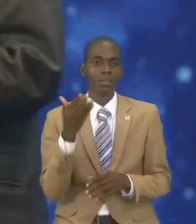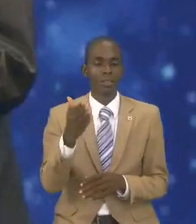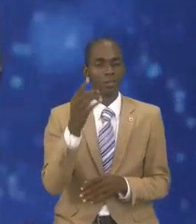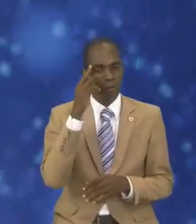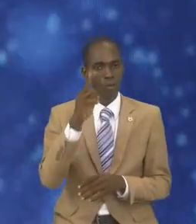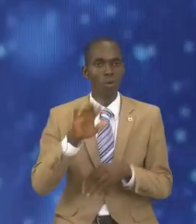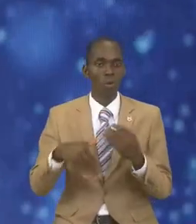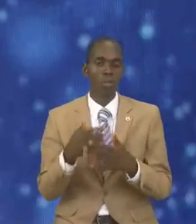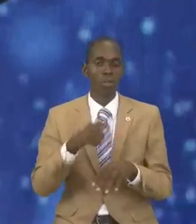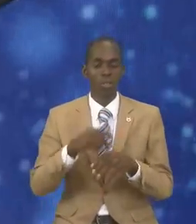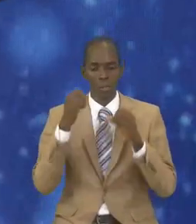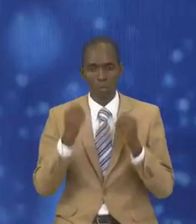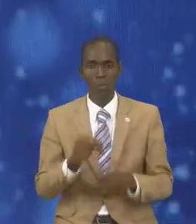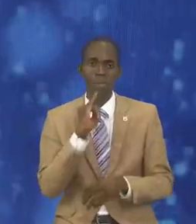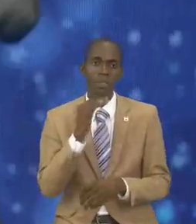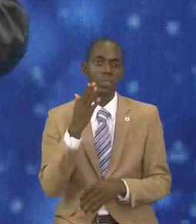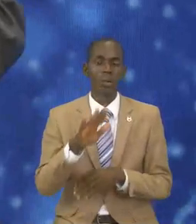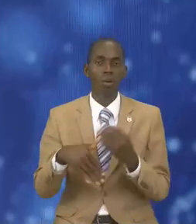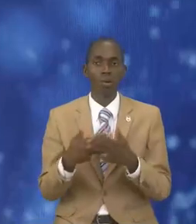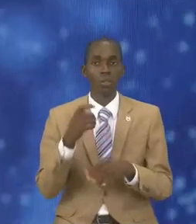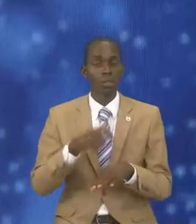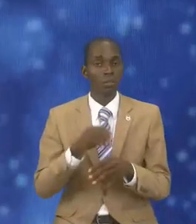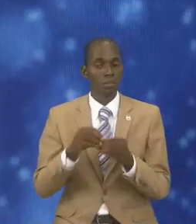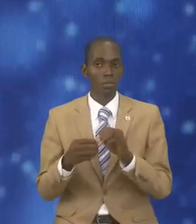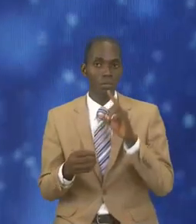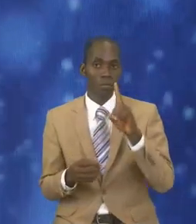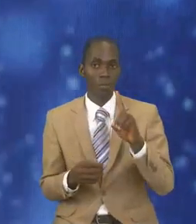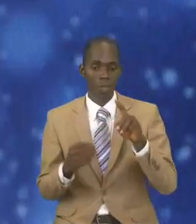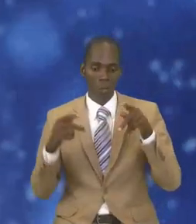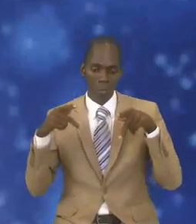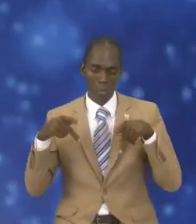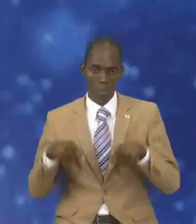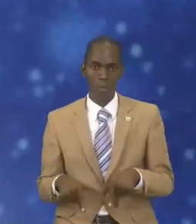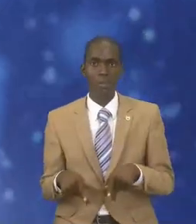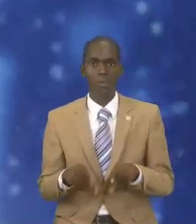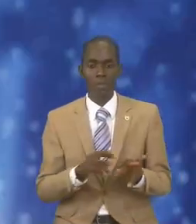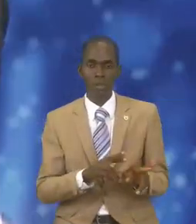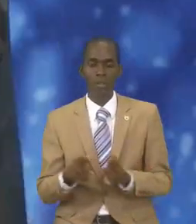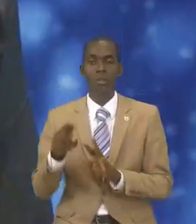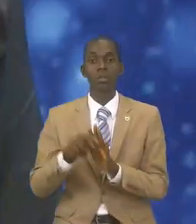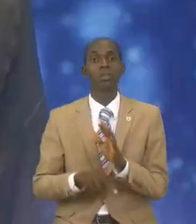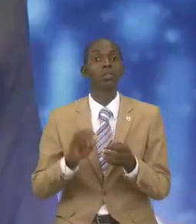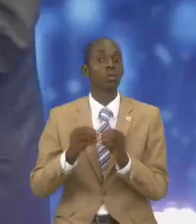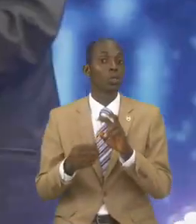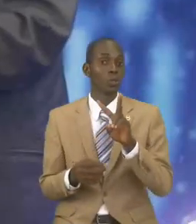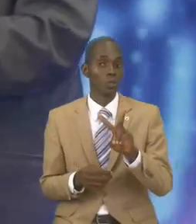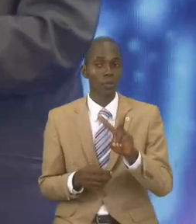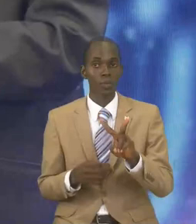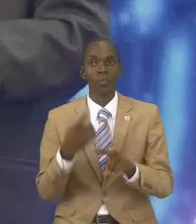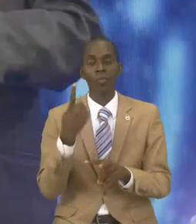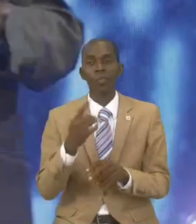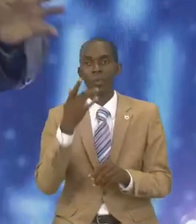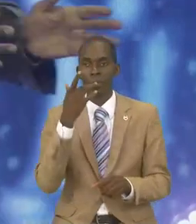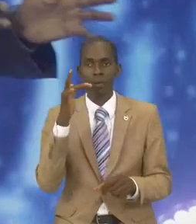temps. La puissance est là en tout moment. Premièrement, la préparation personnelle. Deuxièmement,